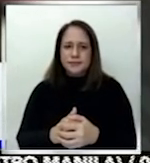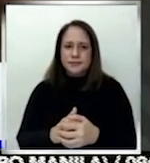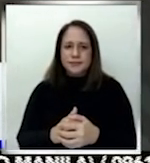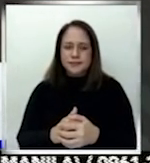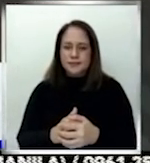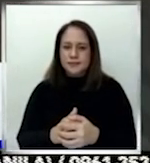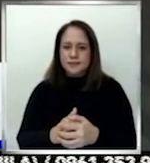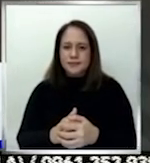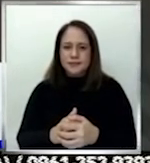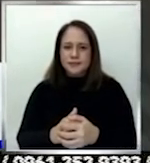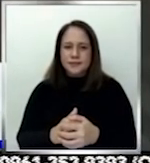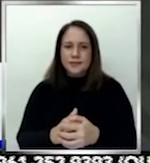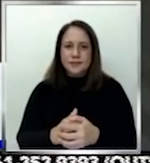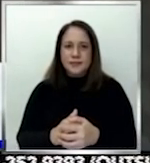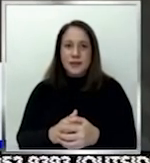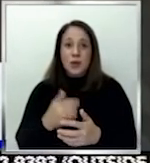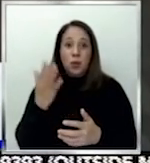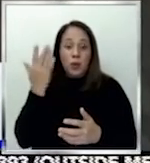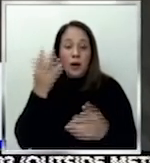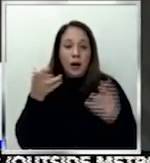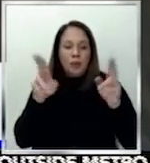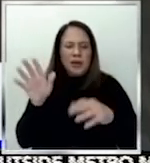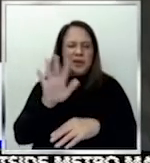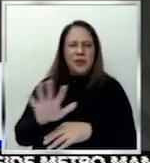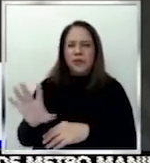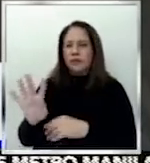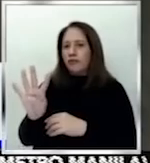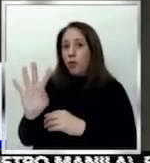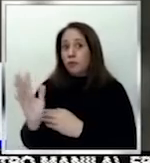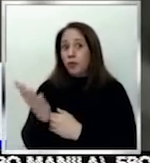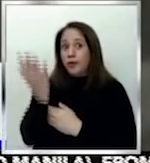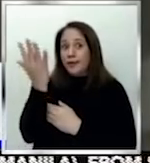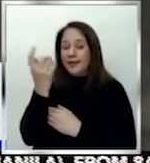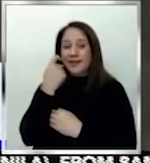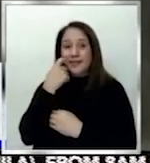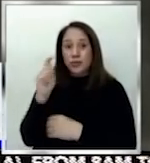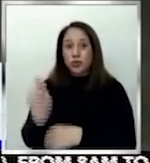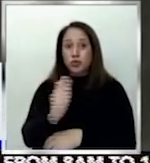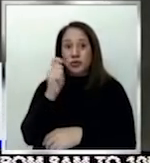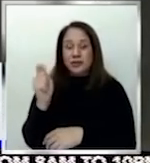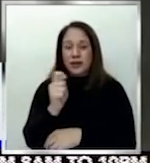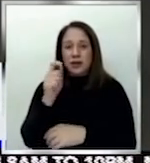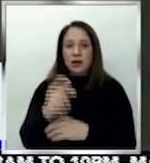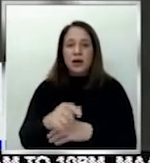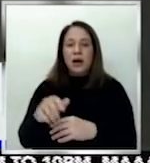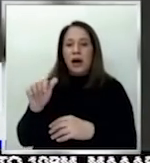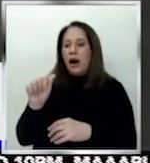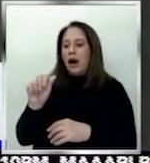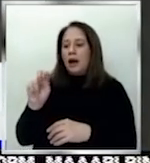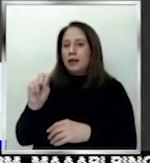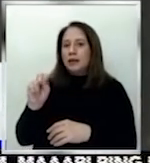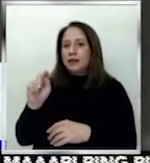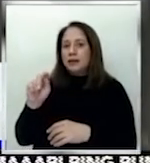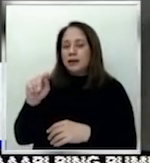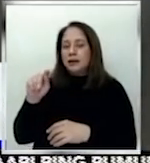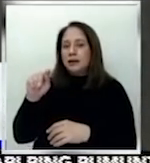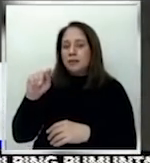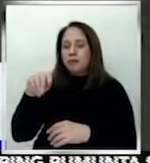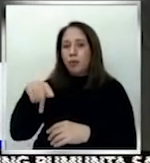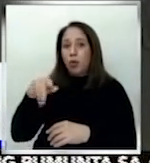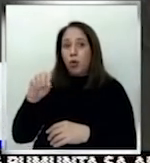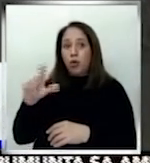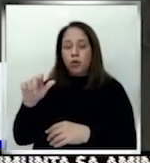Ang gulo nangyari bandang alas 4 ng madaling araw ng Martes sa kanto ng Antipolo Street at Soli Street sa Tondo, Maynila.